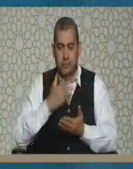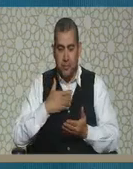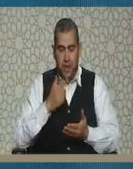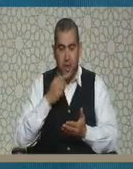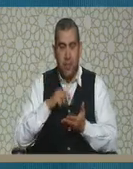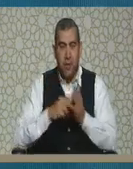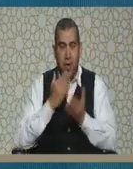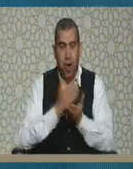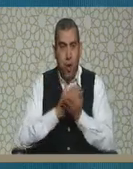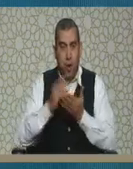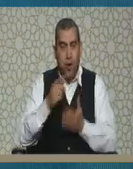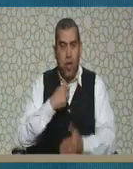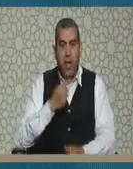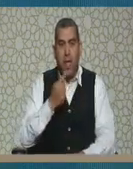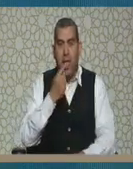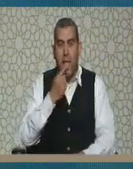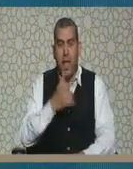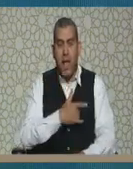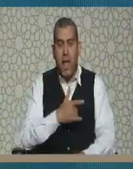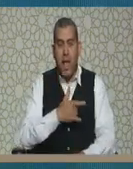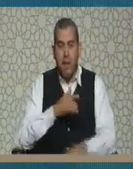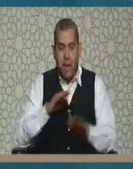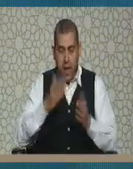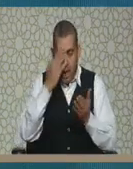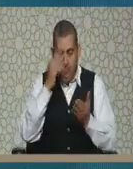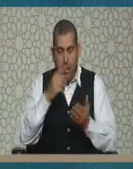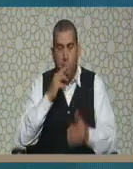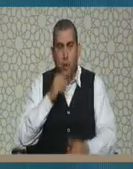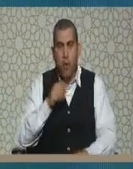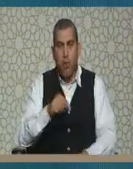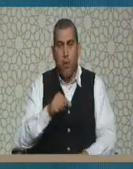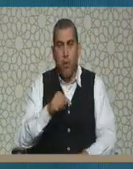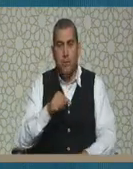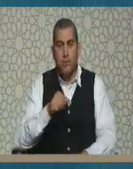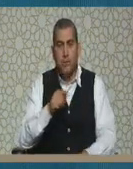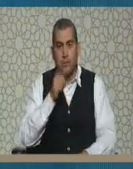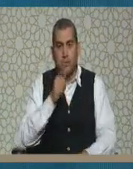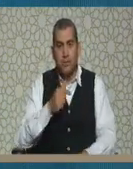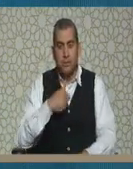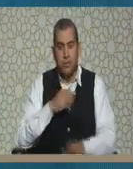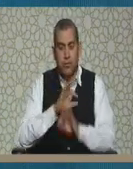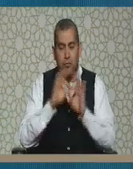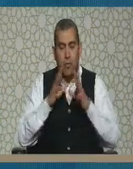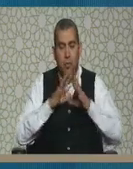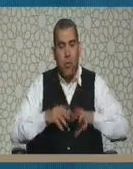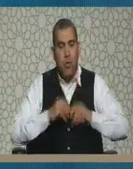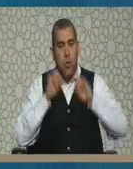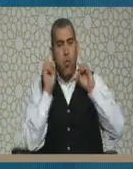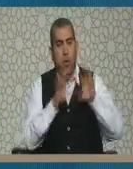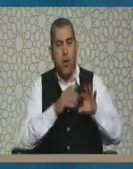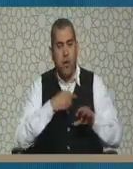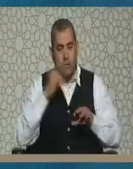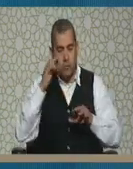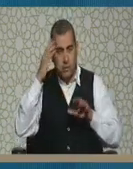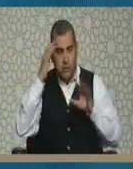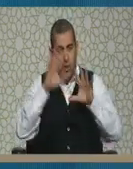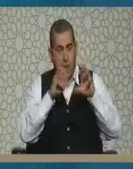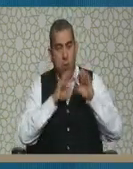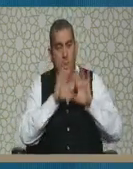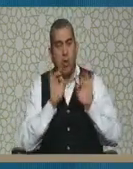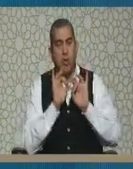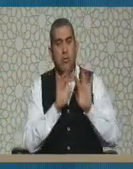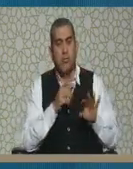بيبقى فيها اللسان قلب العبد بيقول ان هو تحرر من كل اوهامه فبيقول انا